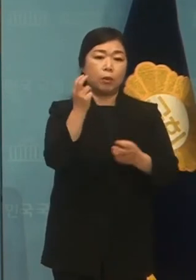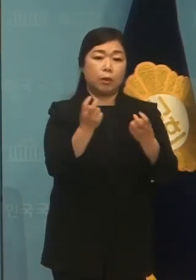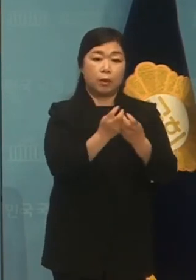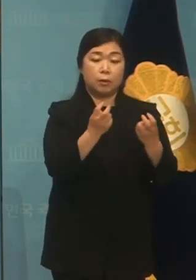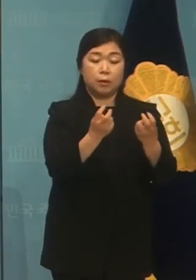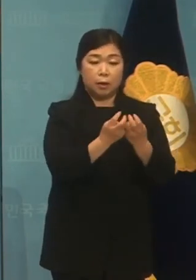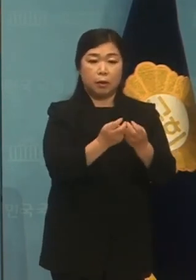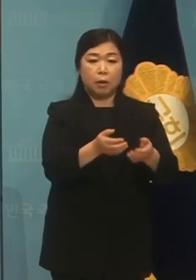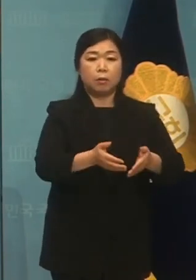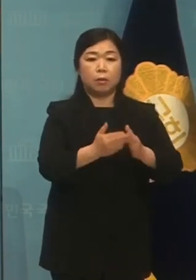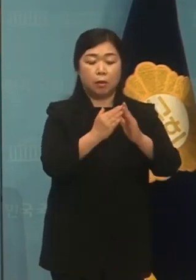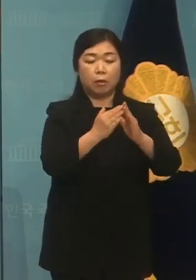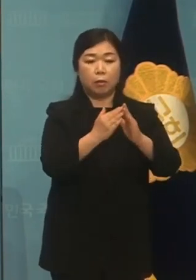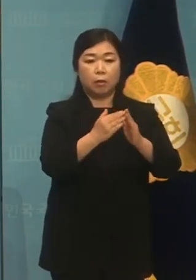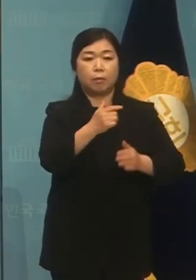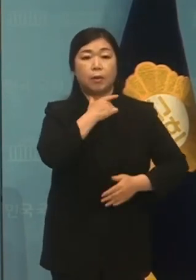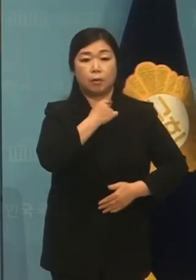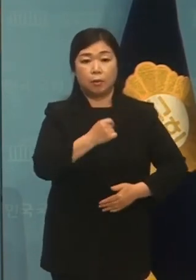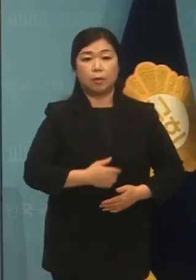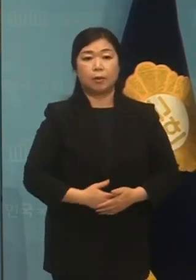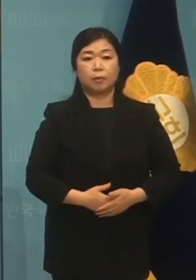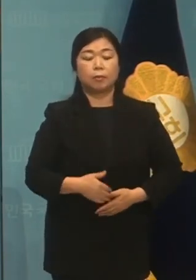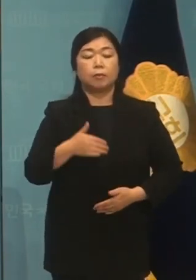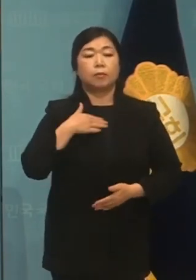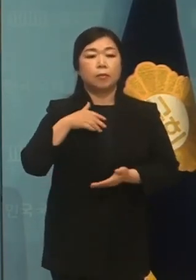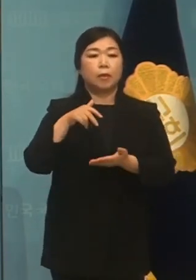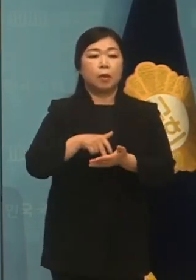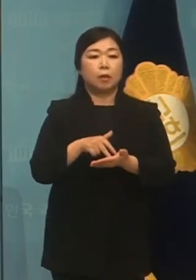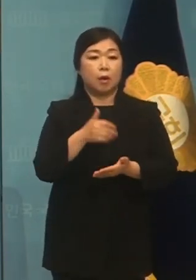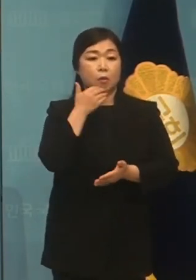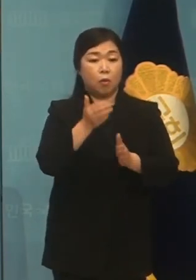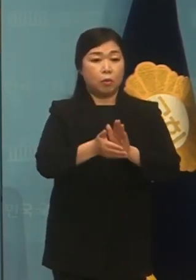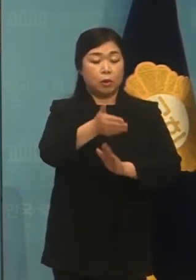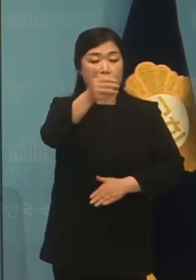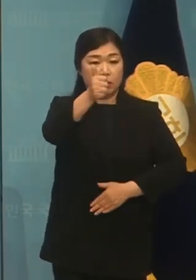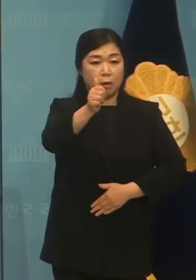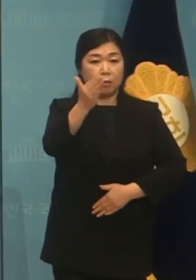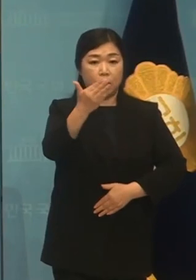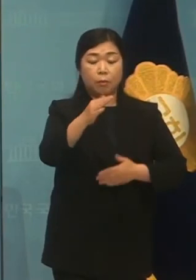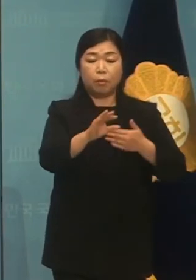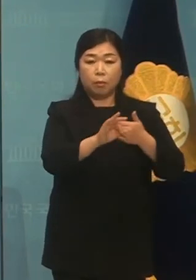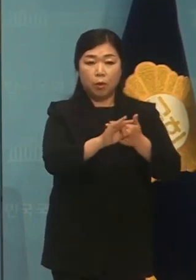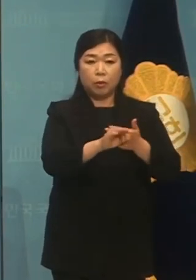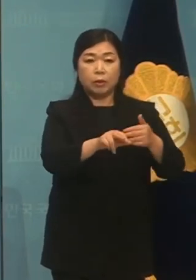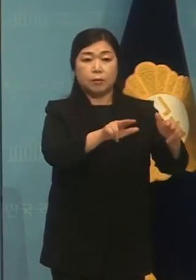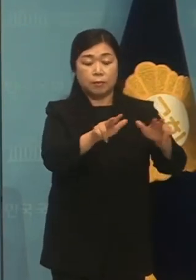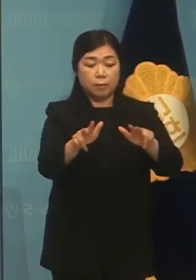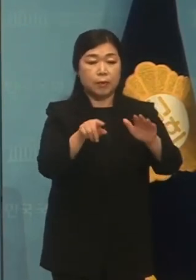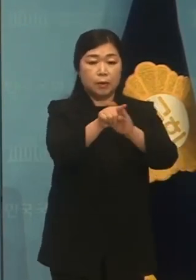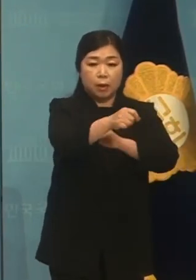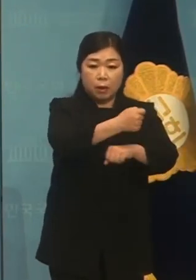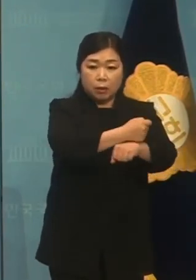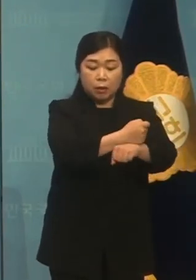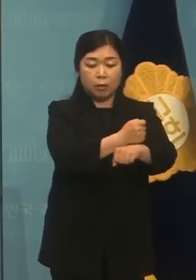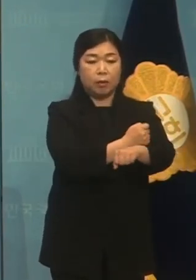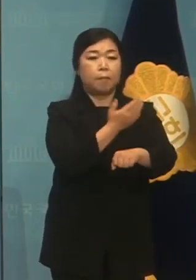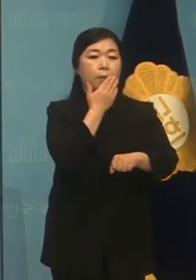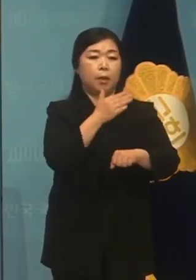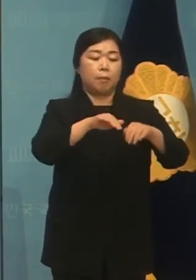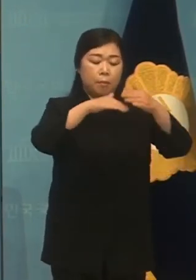대책을 세우기를 바라고 저는 또 서울시장이 되면 현장에서